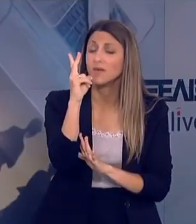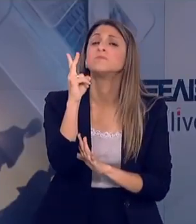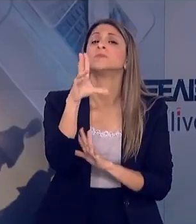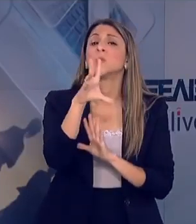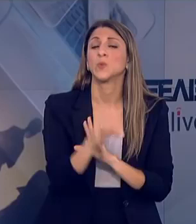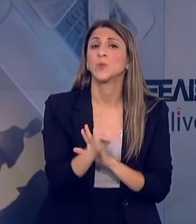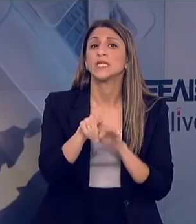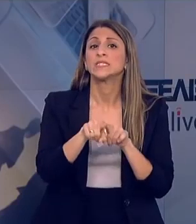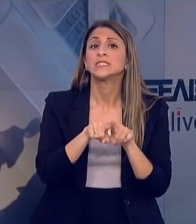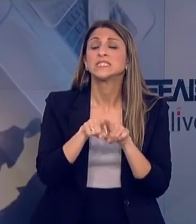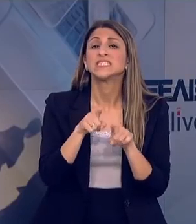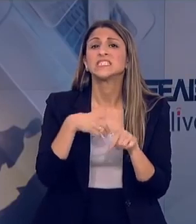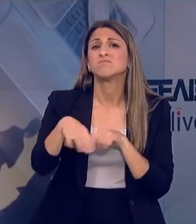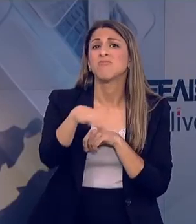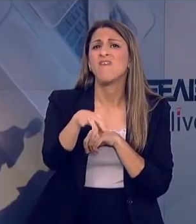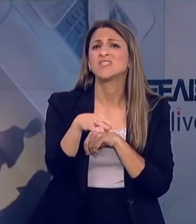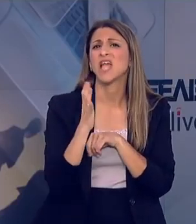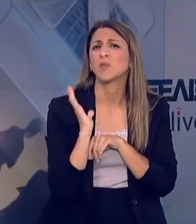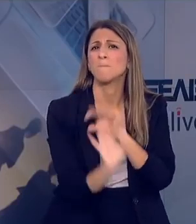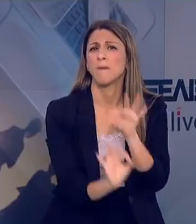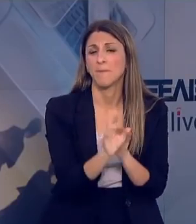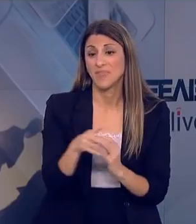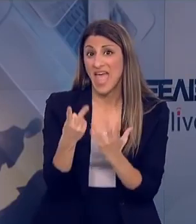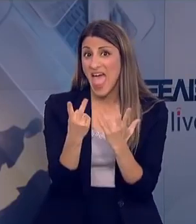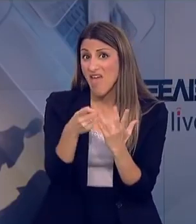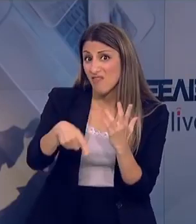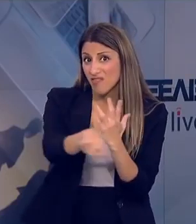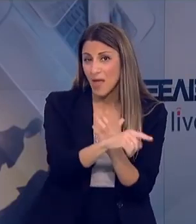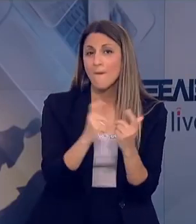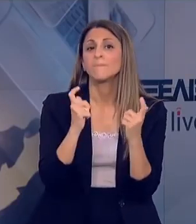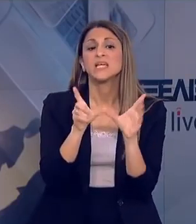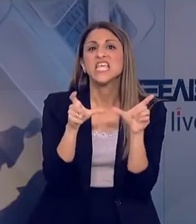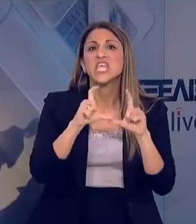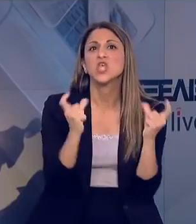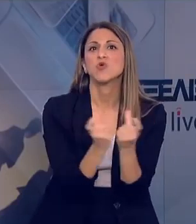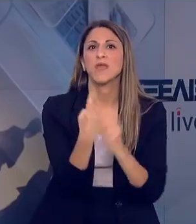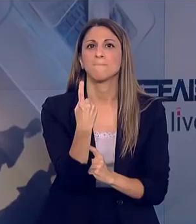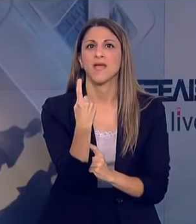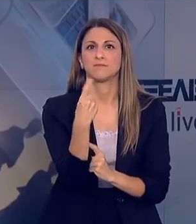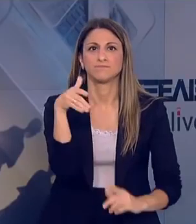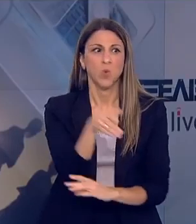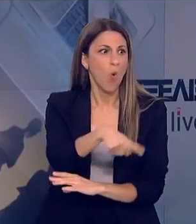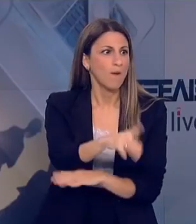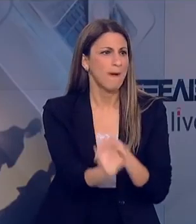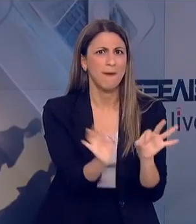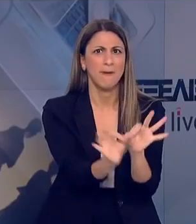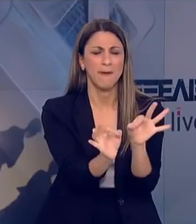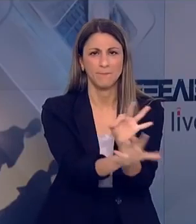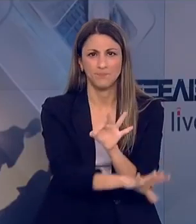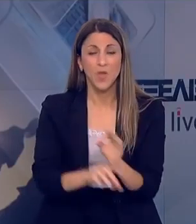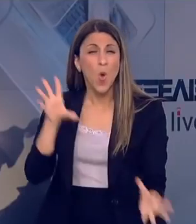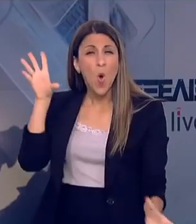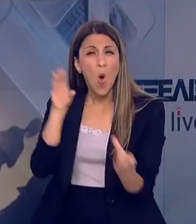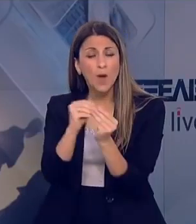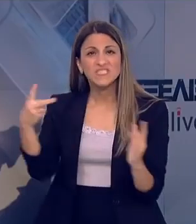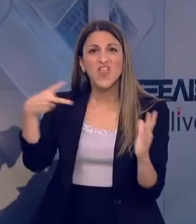αφορούν στη ροή κρούσματων σε ευάλωτες ομάδες. Τα 7 μάλιστα αφορούσαν μέλη της ίδιας οικογένειας. Ο συνολικός αριθμός των